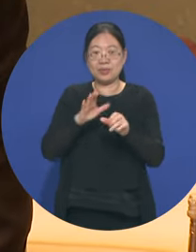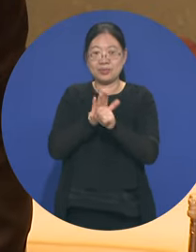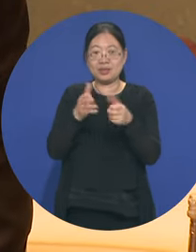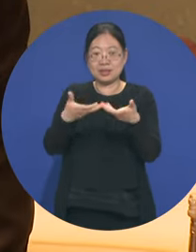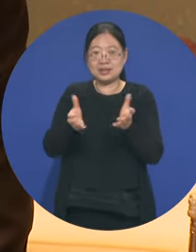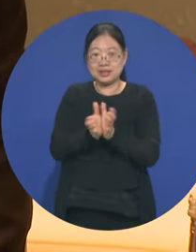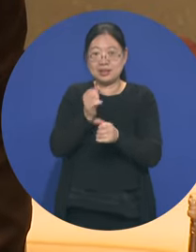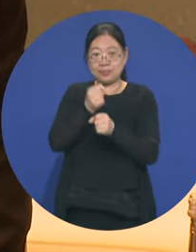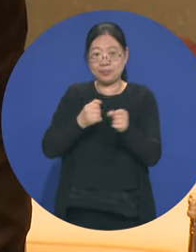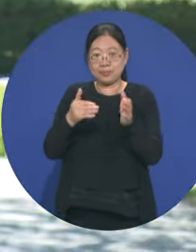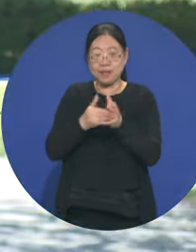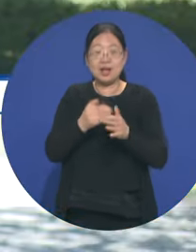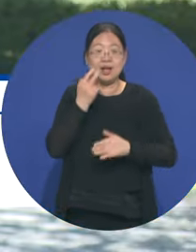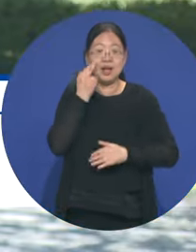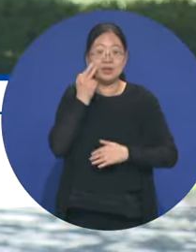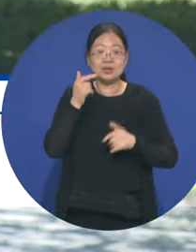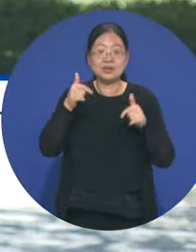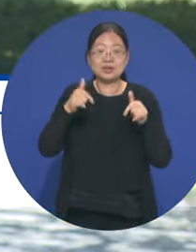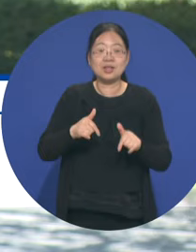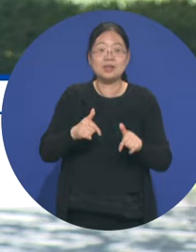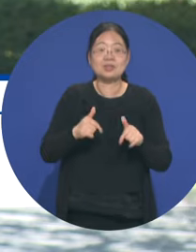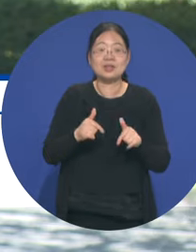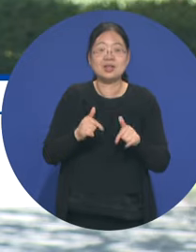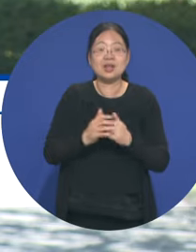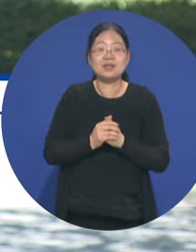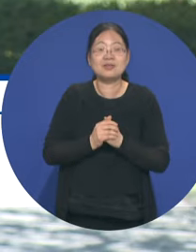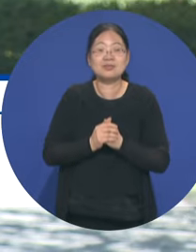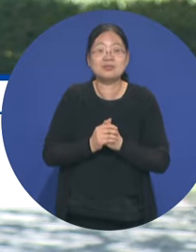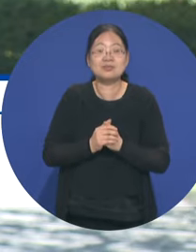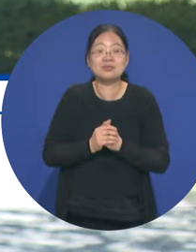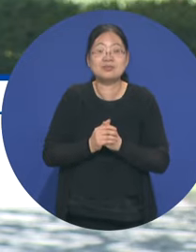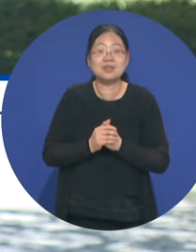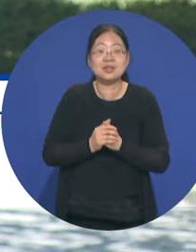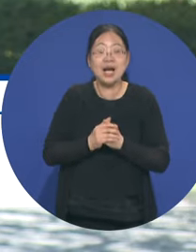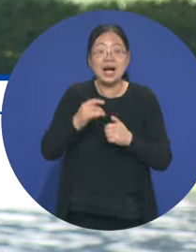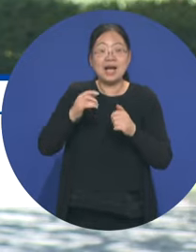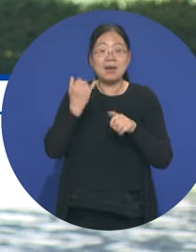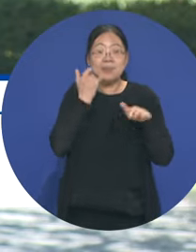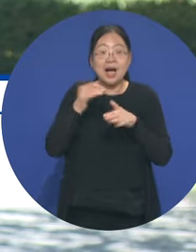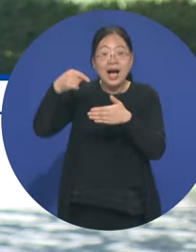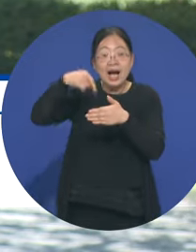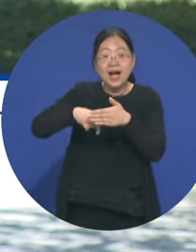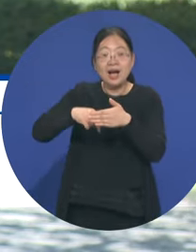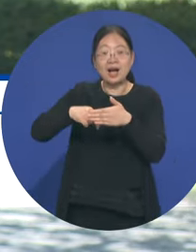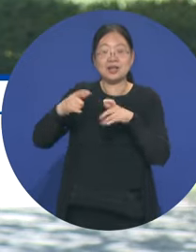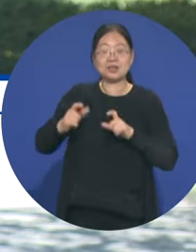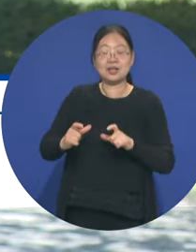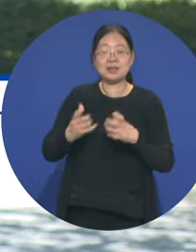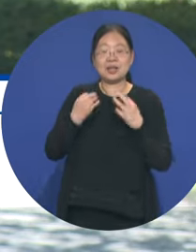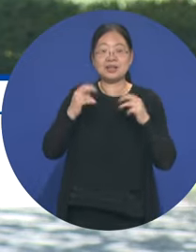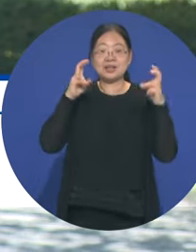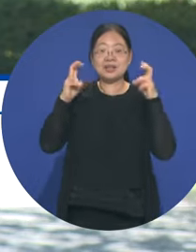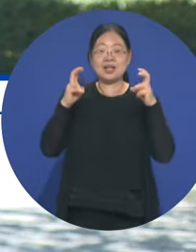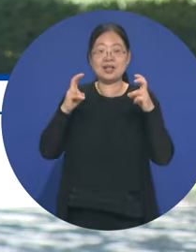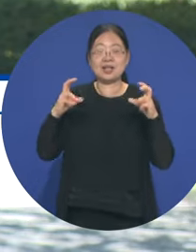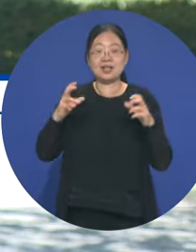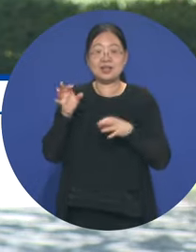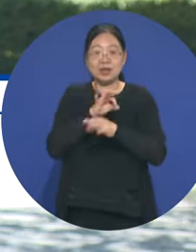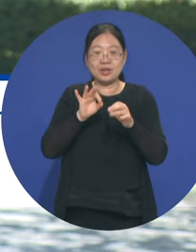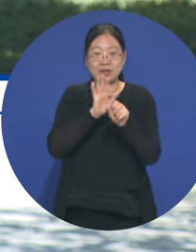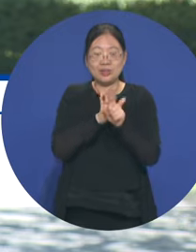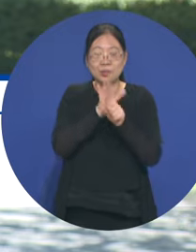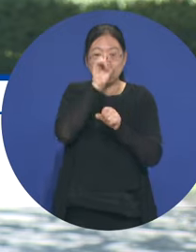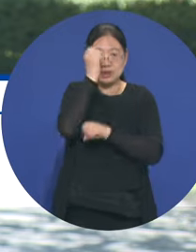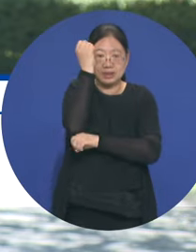기반도 만들었습니다. 미국 서부 연안 주의 많은 기업들 간의 경제 협력에 있어서도 좋은